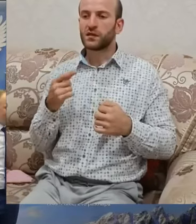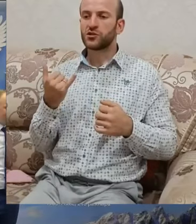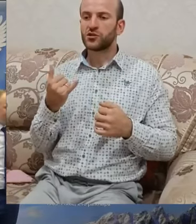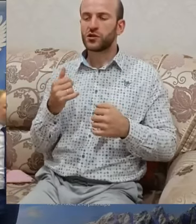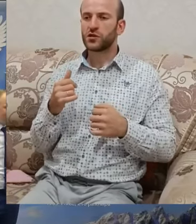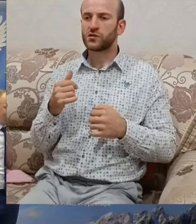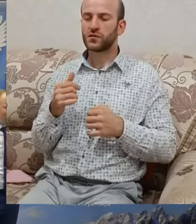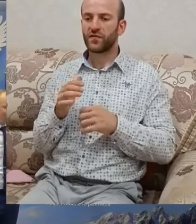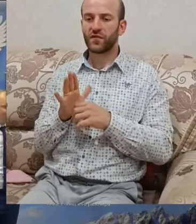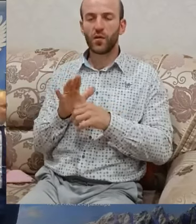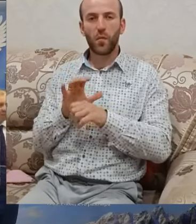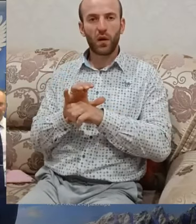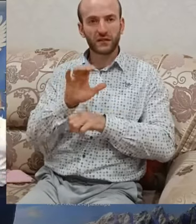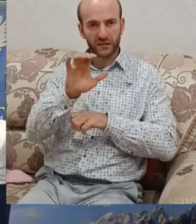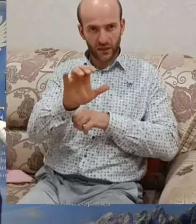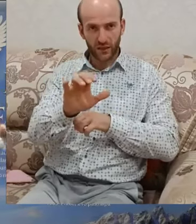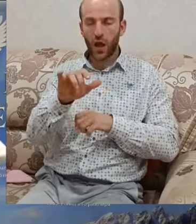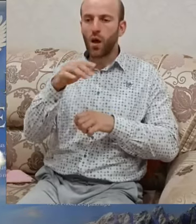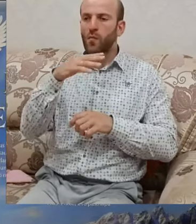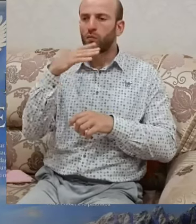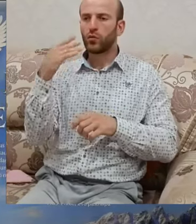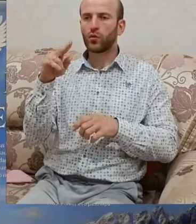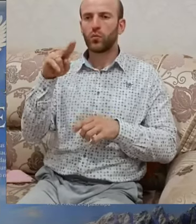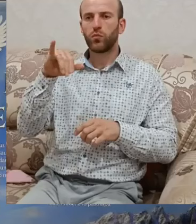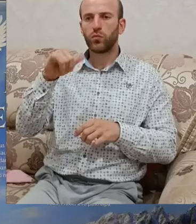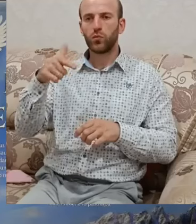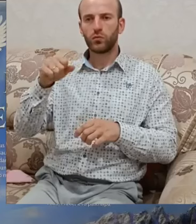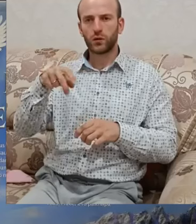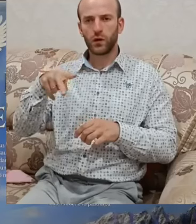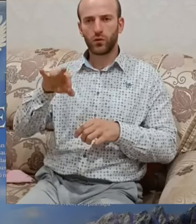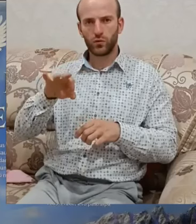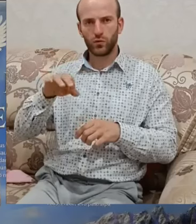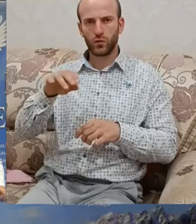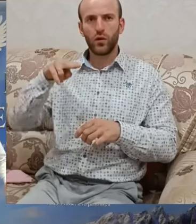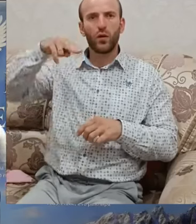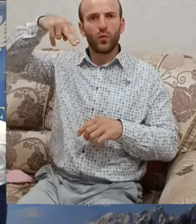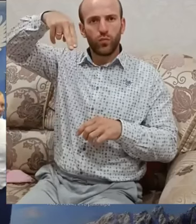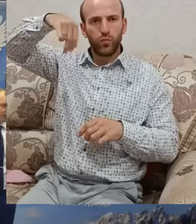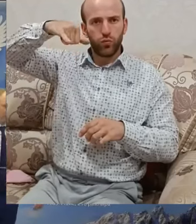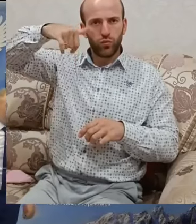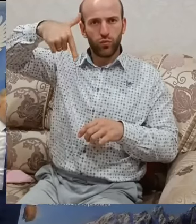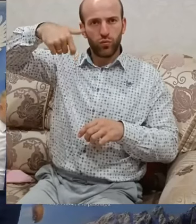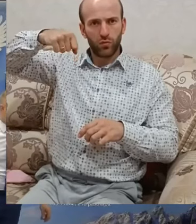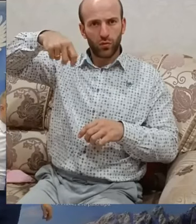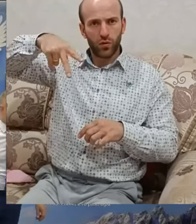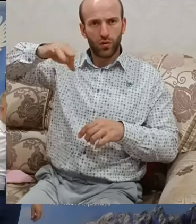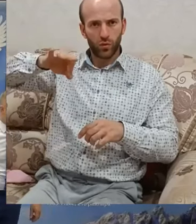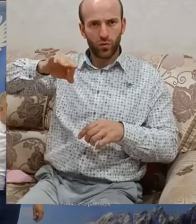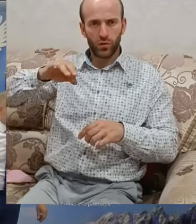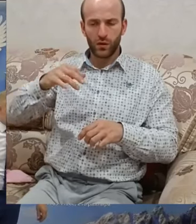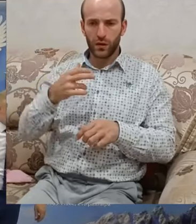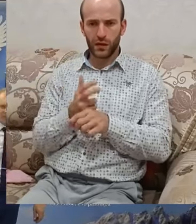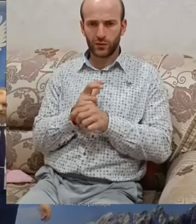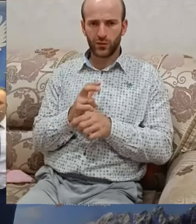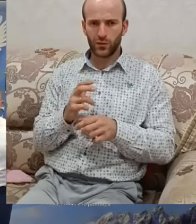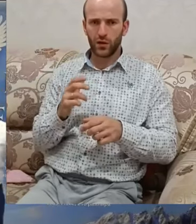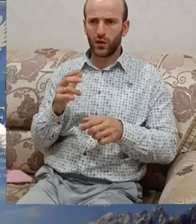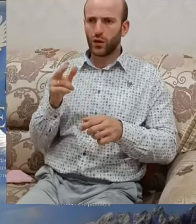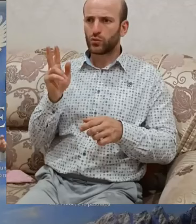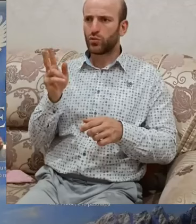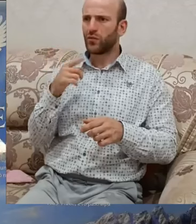u gramach? Prie septinto antspaudo. Okalo sėdmoj pečiatį. Nekelkit rankų. Nepadnimaite rūkį.